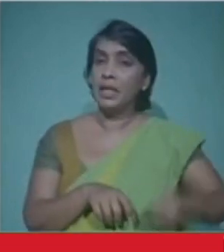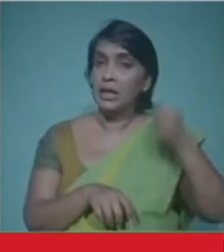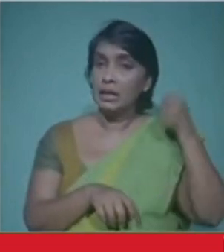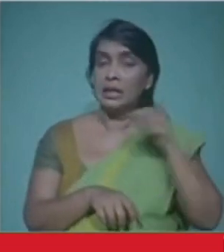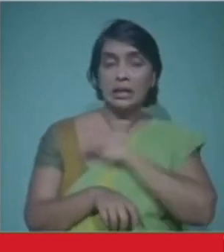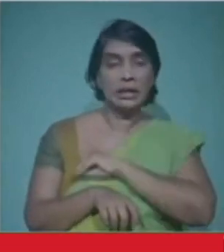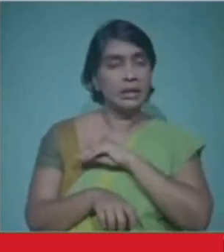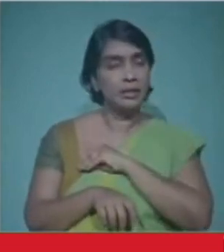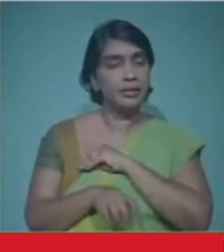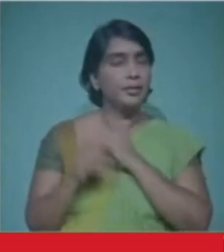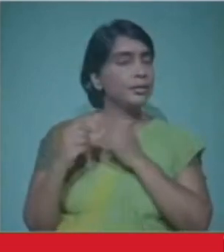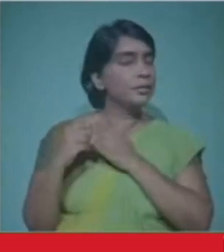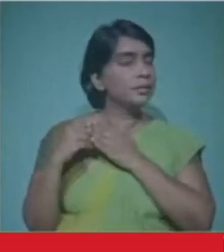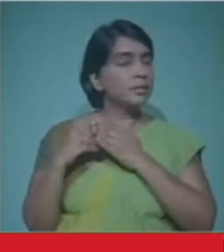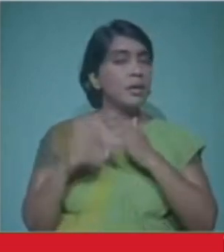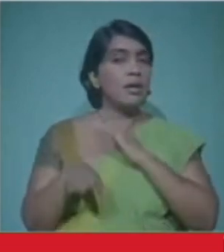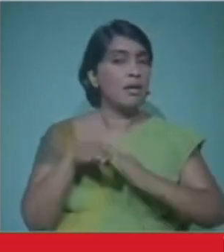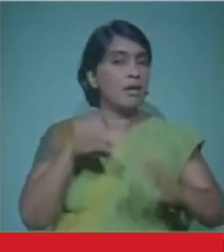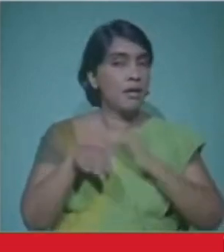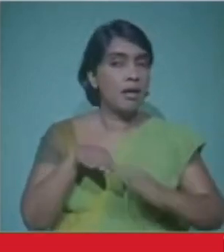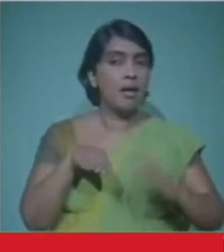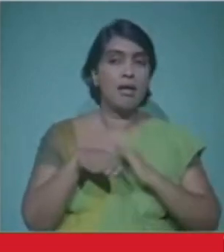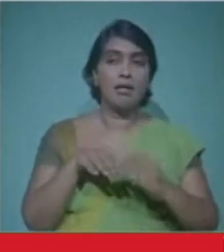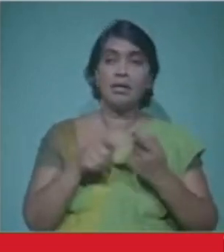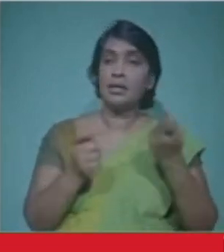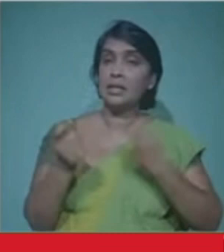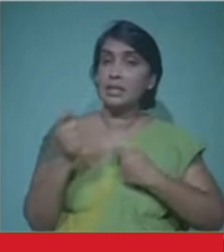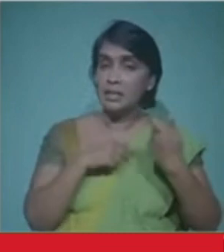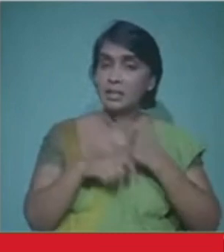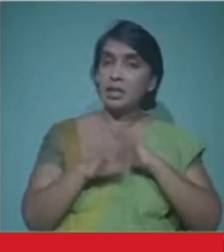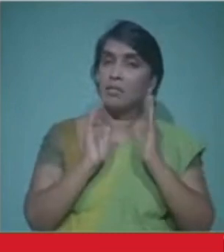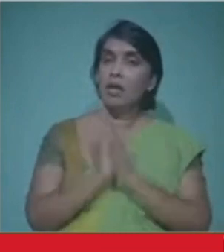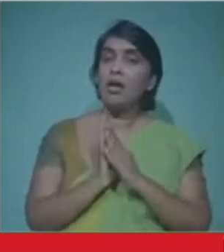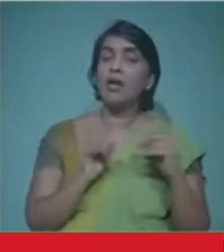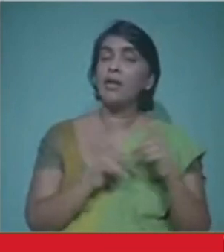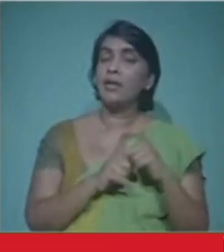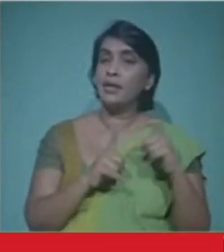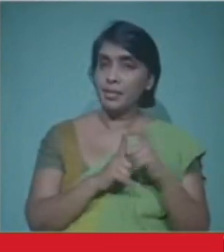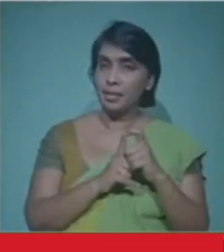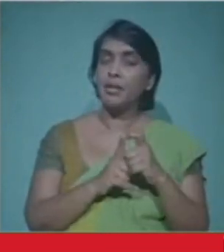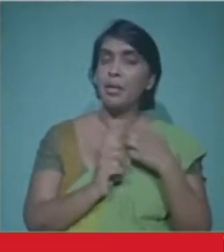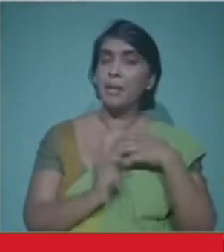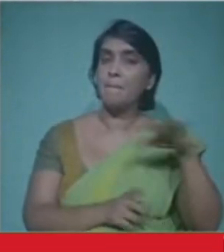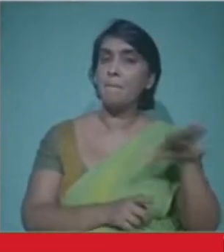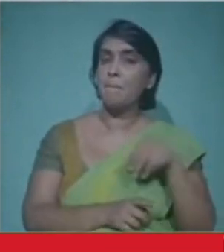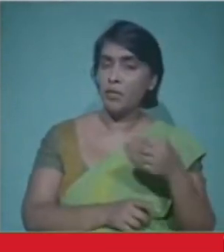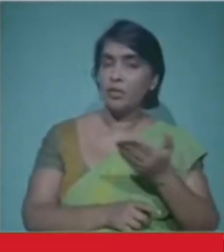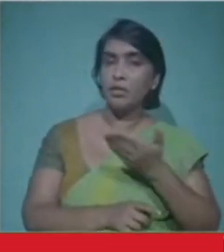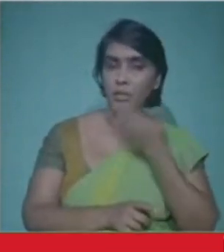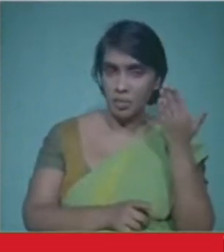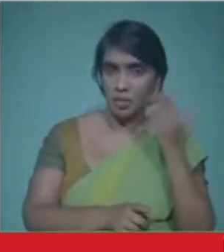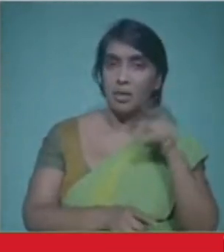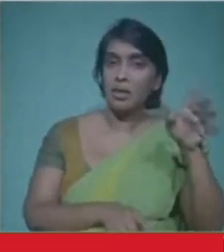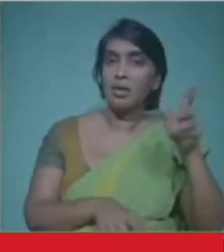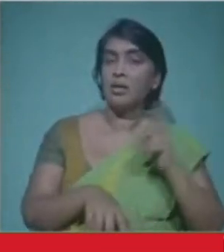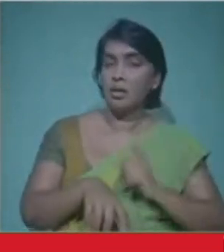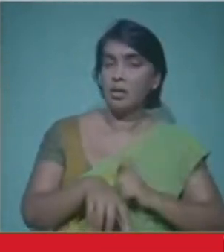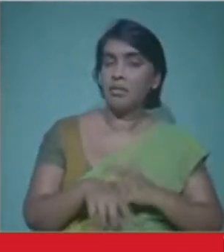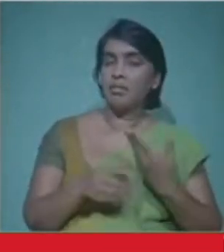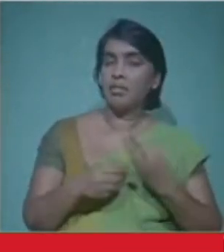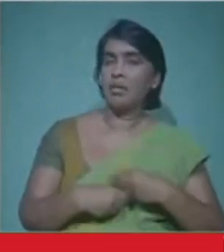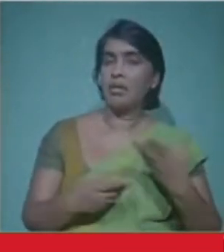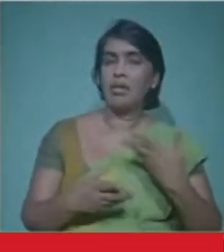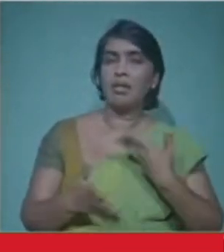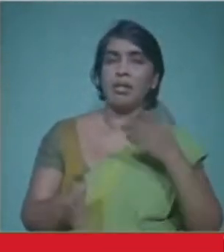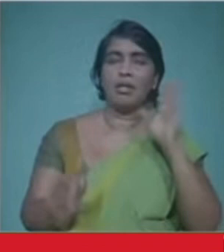ත්‍රිරෝද රථේ ඉඳන් අන්නසි වෙළෙන්ද දක්වා ඒ ඩොලර් ප්‍රමාණය අපිට පාවිච්චි කරන්න තිබුණා ලබා ගන්න තිබුණා. ඒ අවස්ථාව මගහැරිලා ගියා